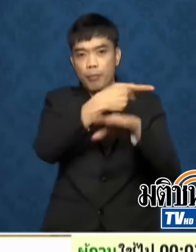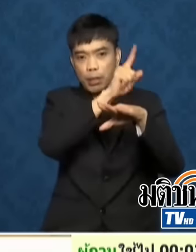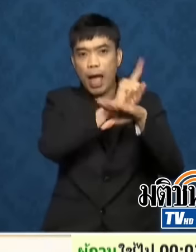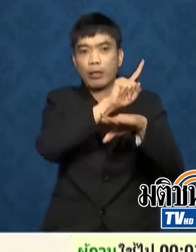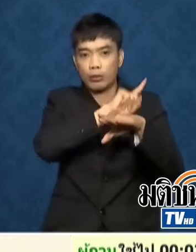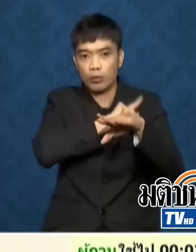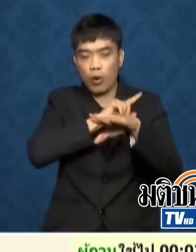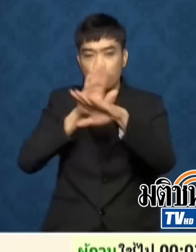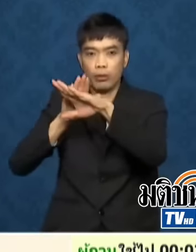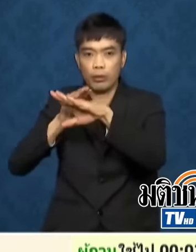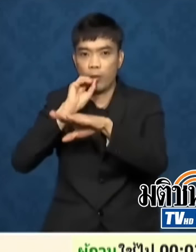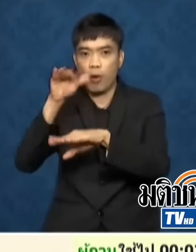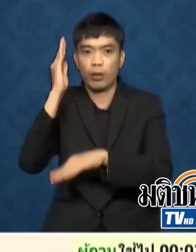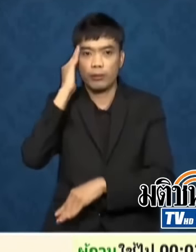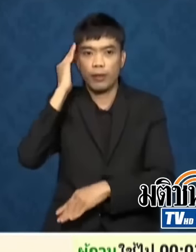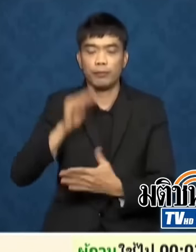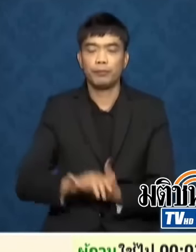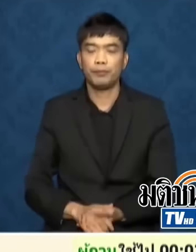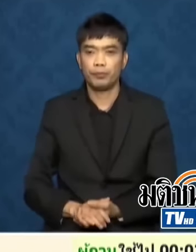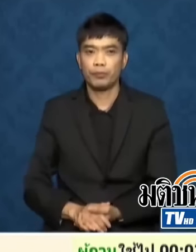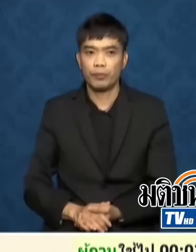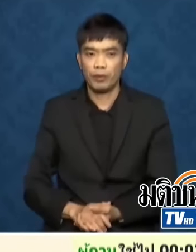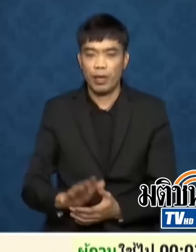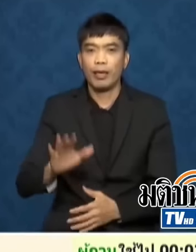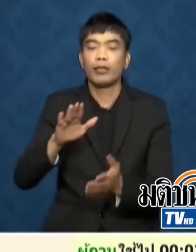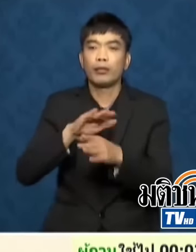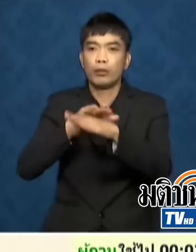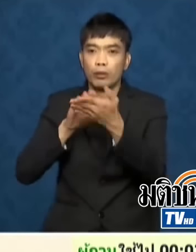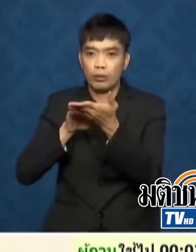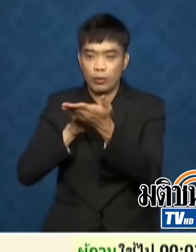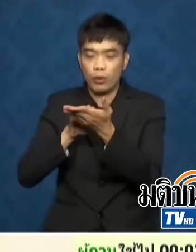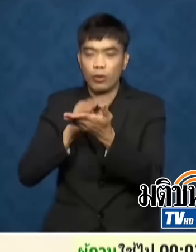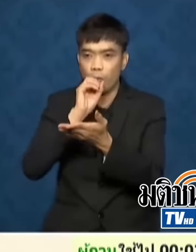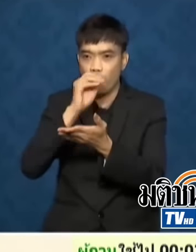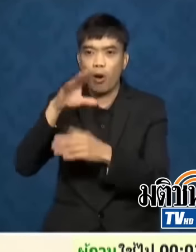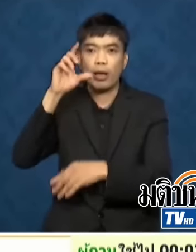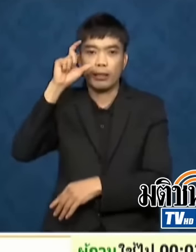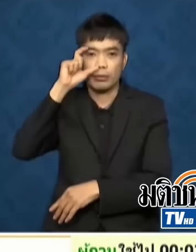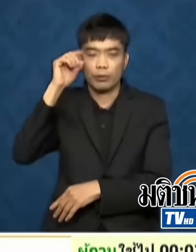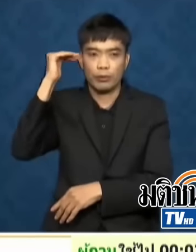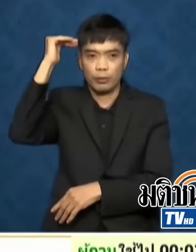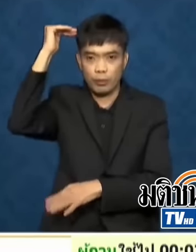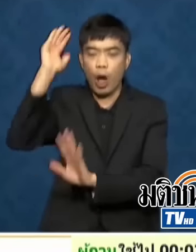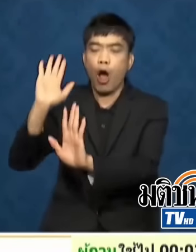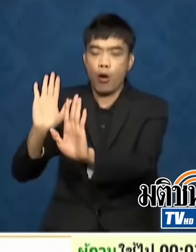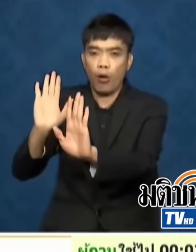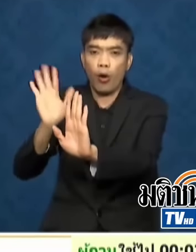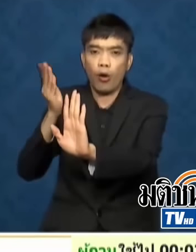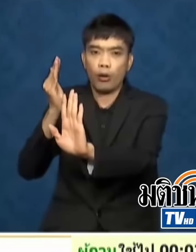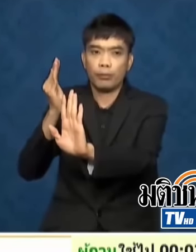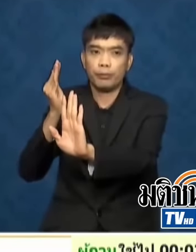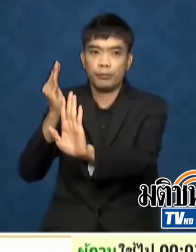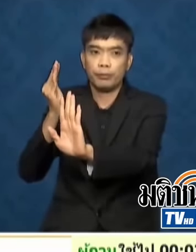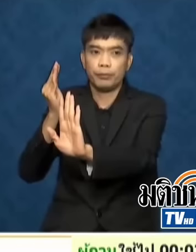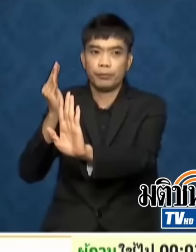คุณครับก็อยากจะให้เรียนรวมว่า ขอชี้แจงนิดเดียวได้ไหมท่านประธานครับ เดี๋ยว ท่านประธานจะวินิจฉัยขอชี้แ